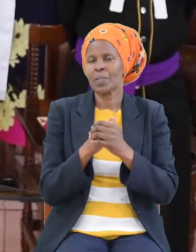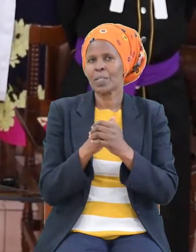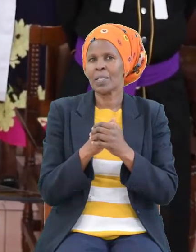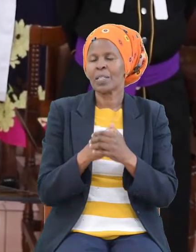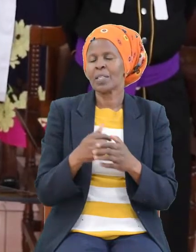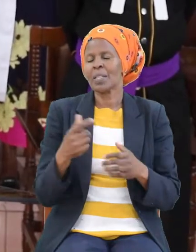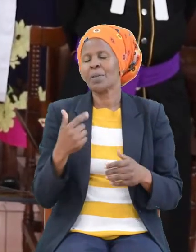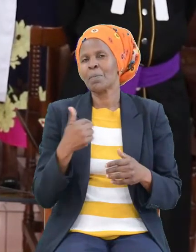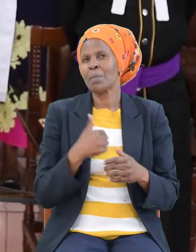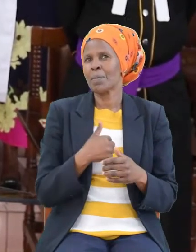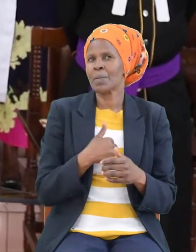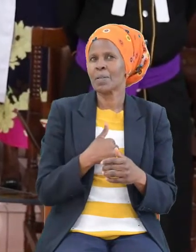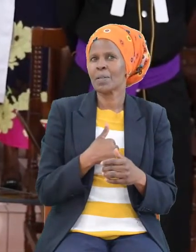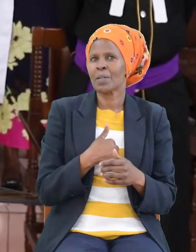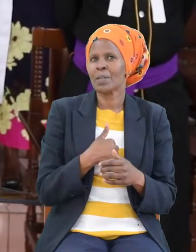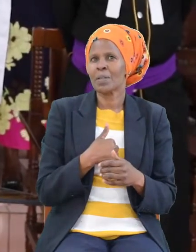Nami